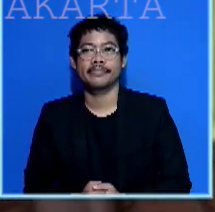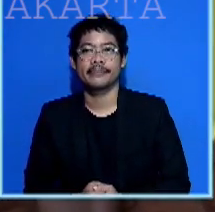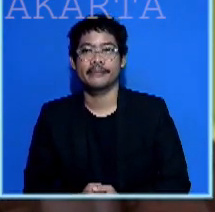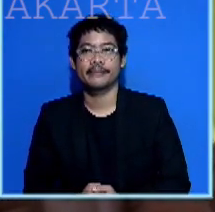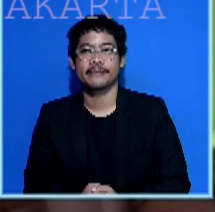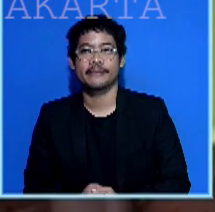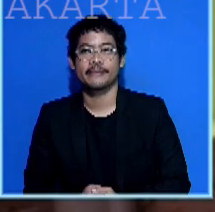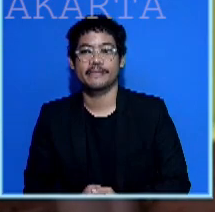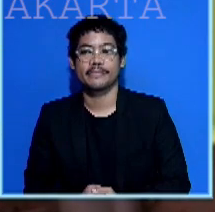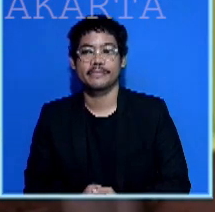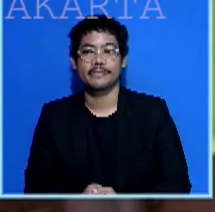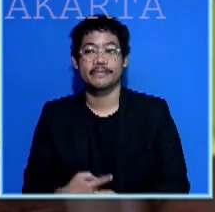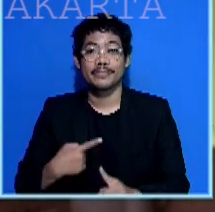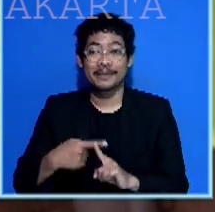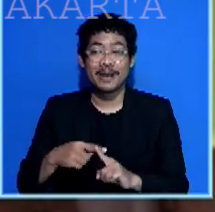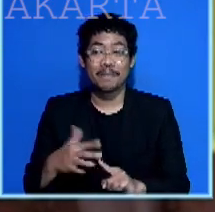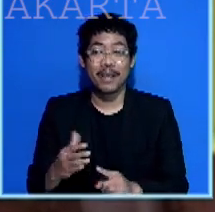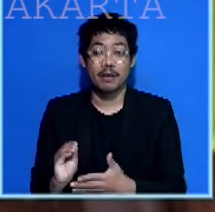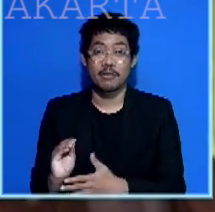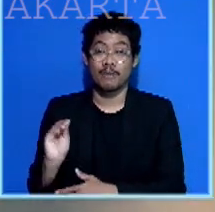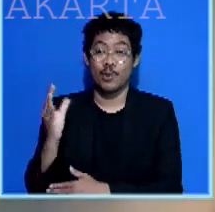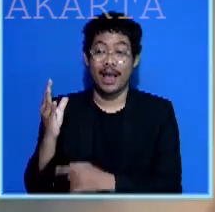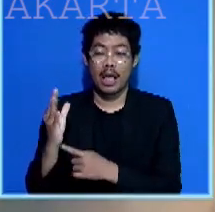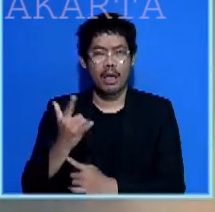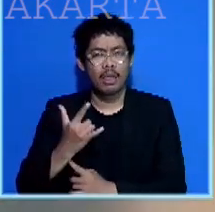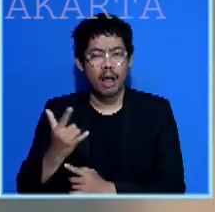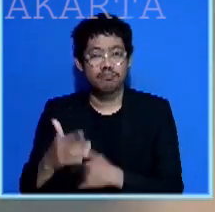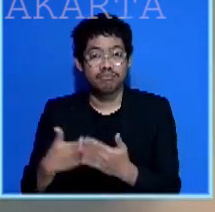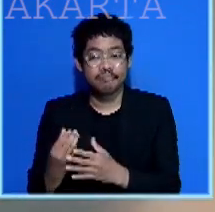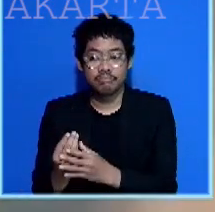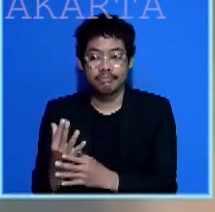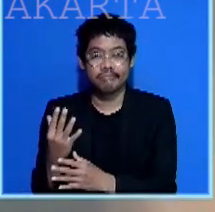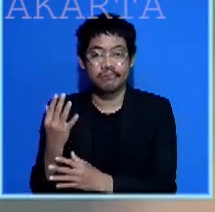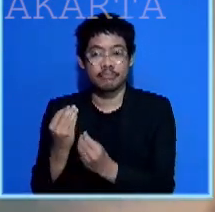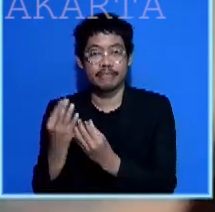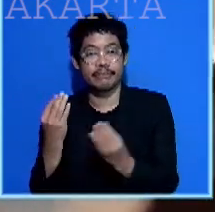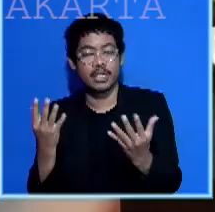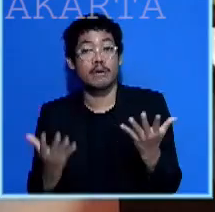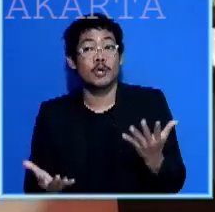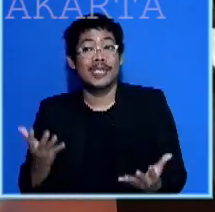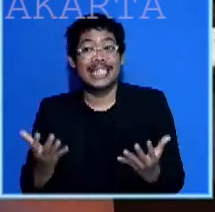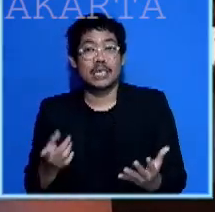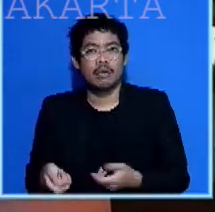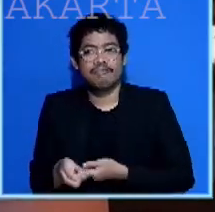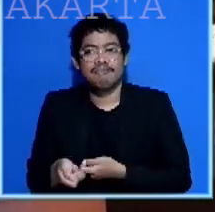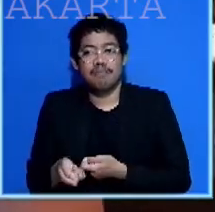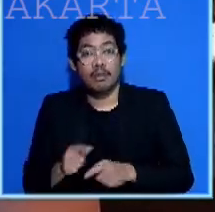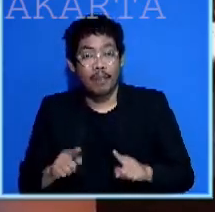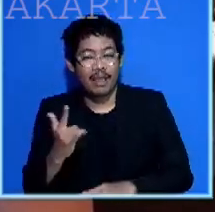ing sepanjanging taun. Menawi wonten setunggaling wekdal ronipun sami gogrok kalih minggu sak sampunipun badhe